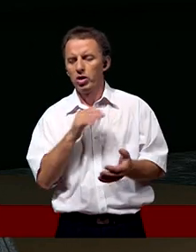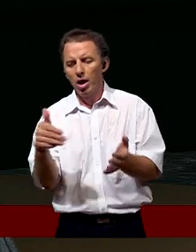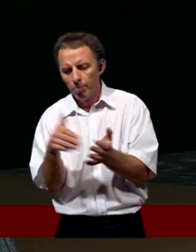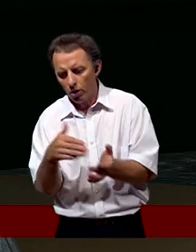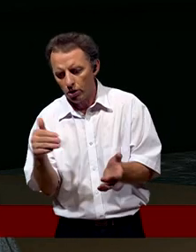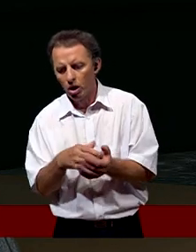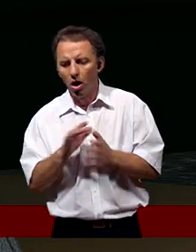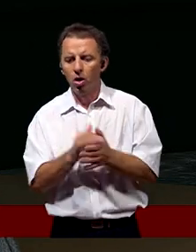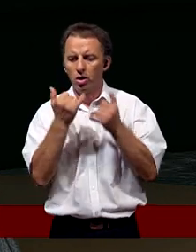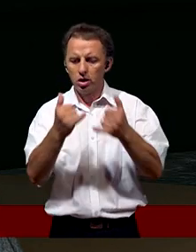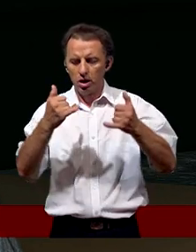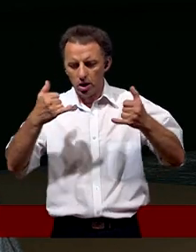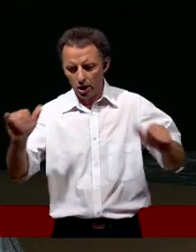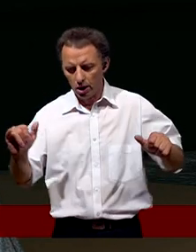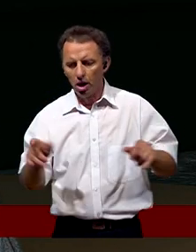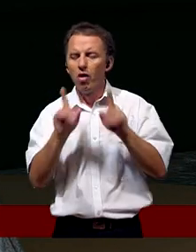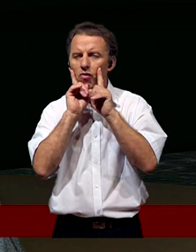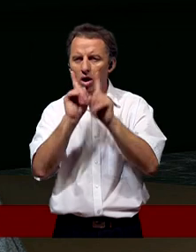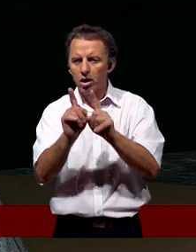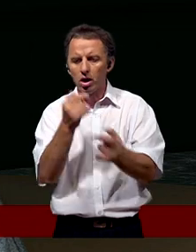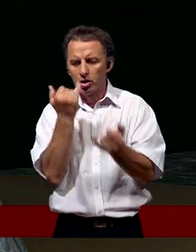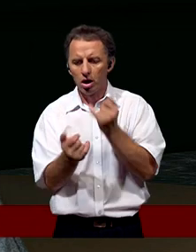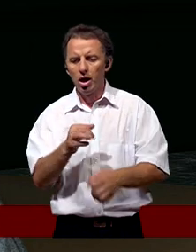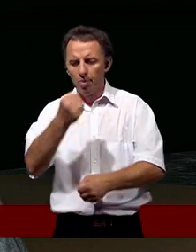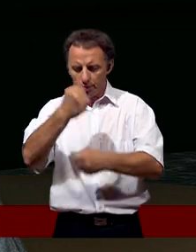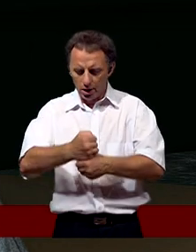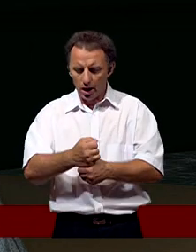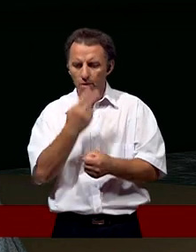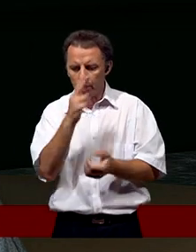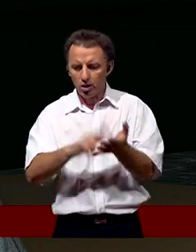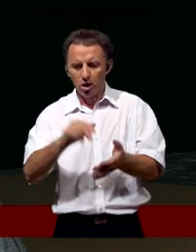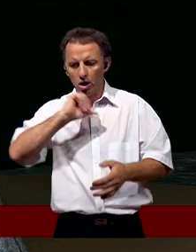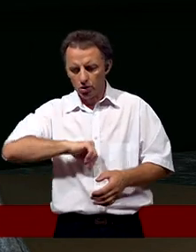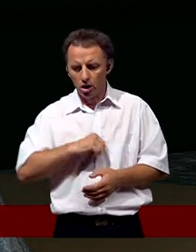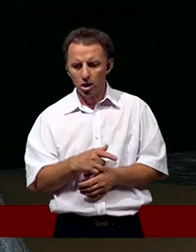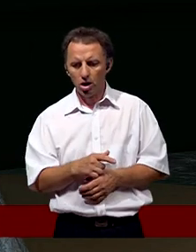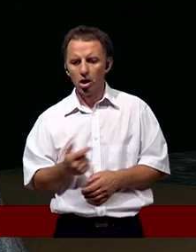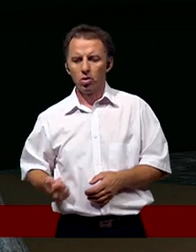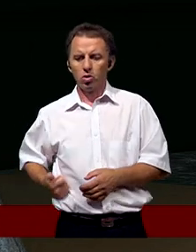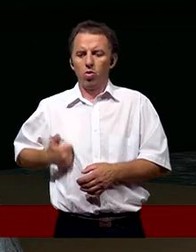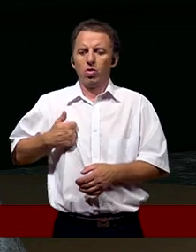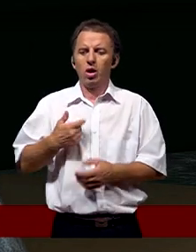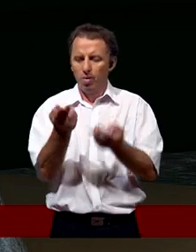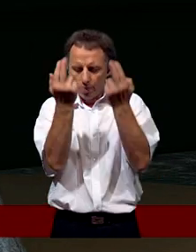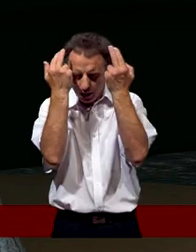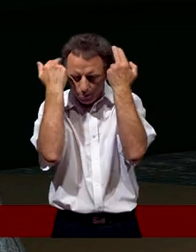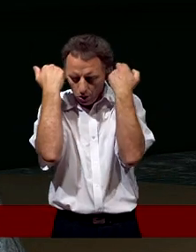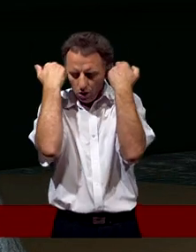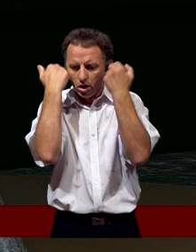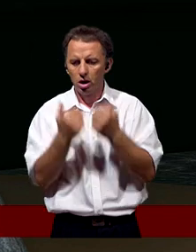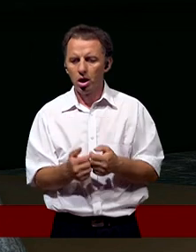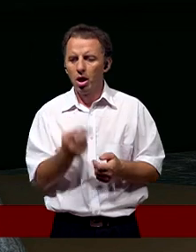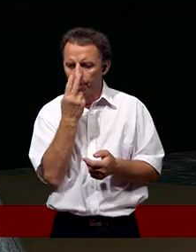swoje potrzeby, ale o innych. I faktycznie, jeżeli przestaniemy patrzeć na siebie, pozbędziemy się dumy, pychy, będziemy